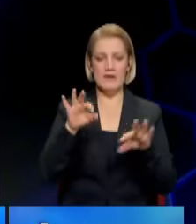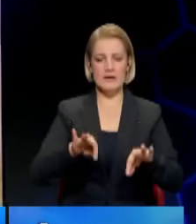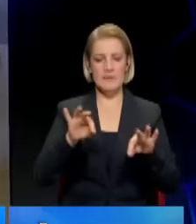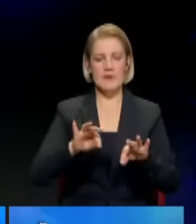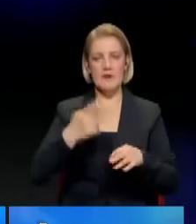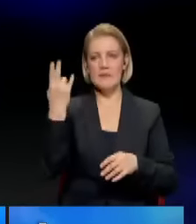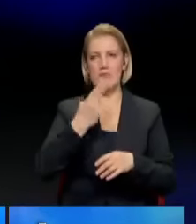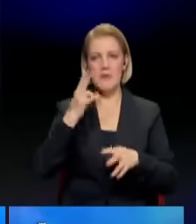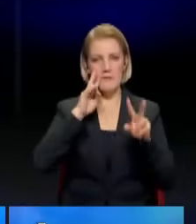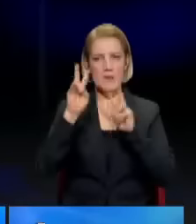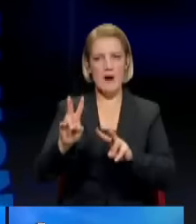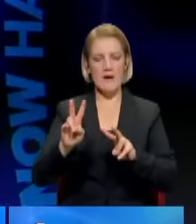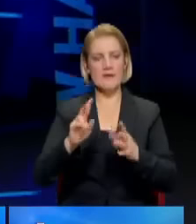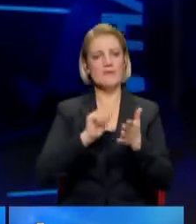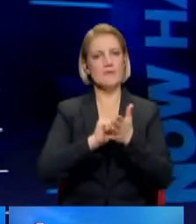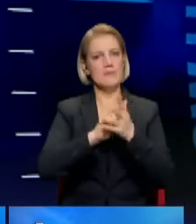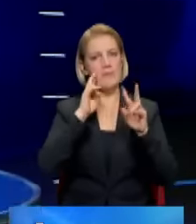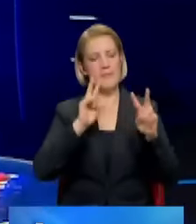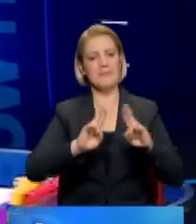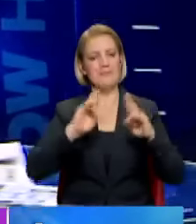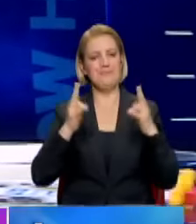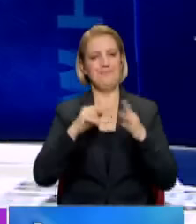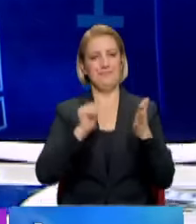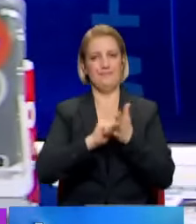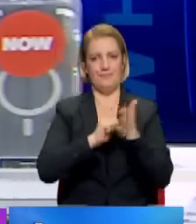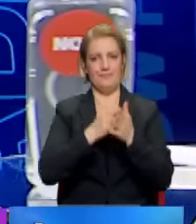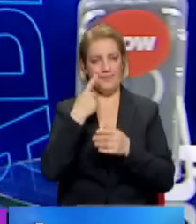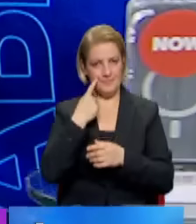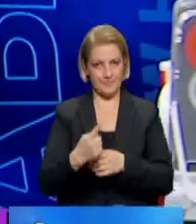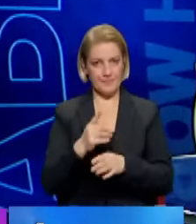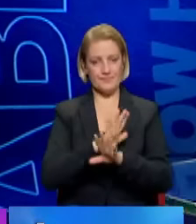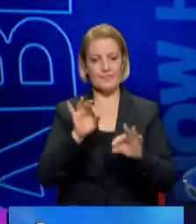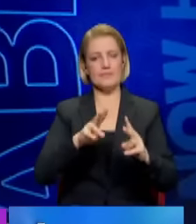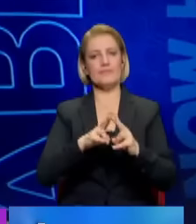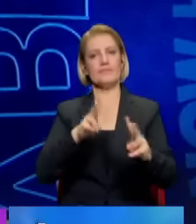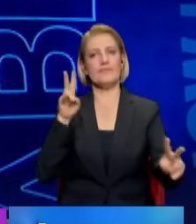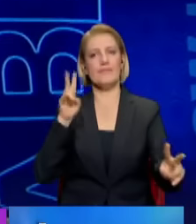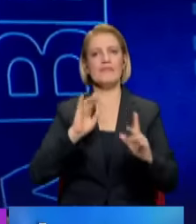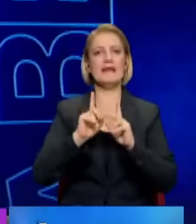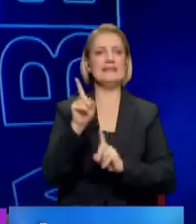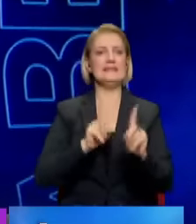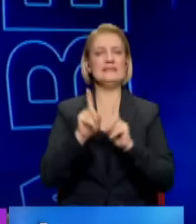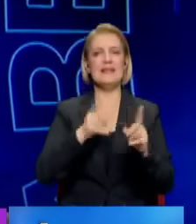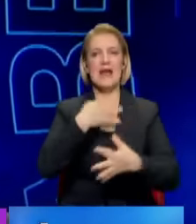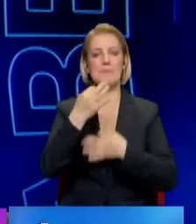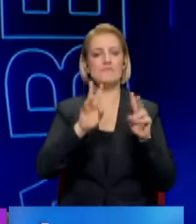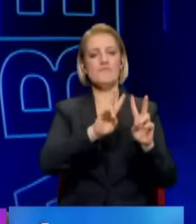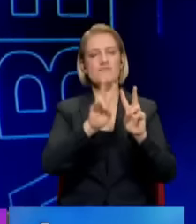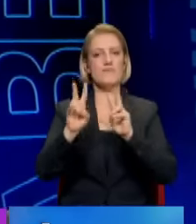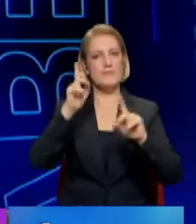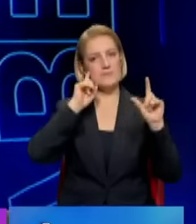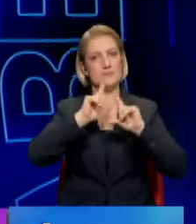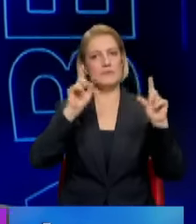günün karikatürüne baktık. Yerel gazetelere baktık, dünya gazetelerine baktık, ulusal gazetelere baktık. Sıra geldi internet haber sitelerinin